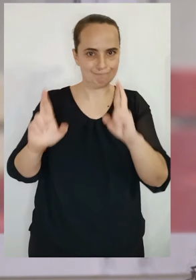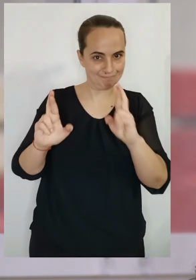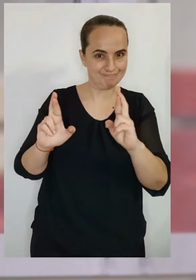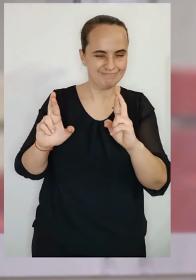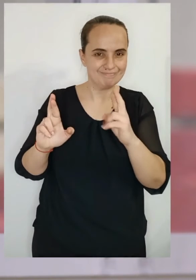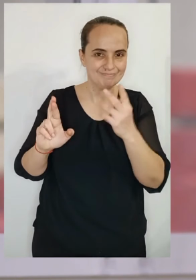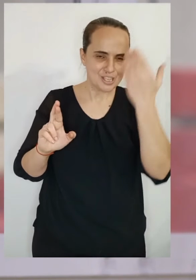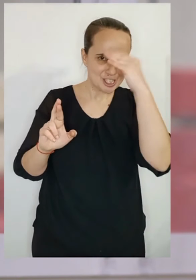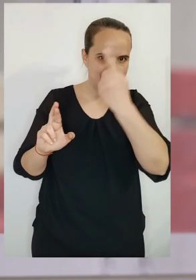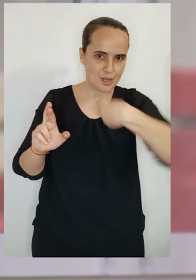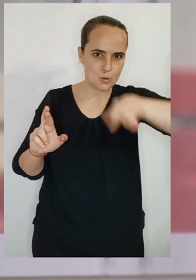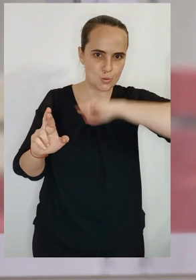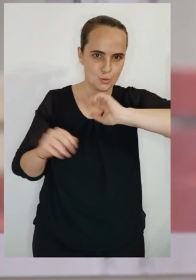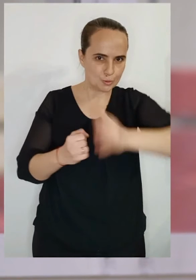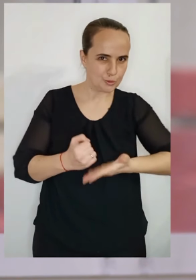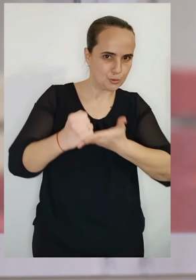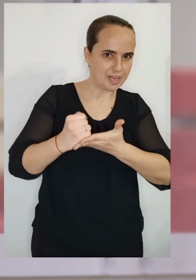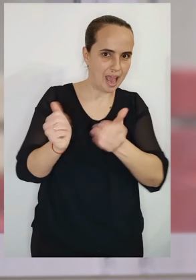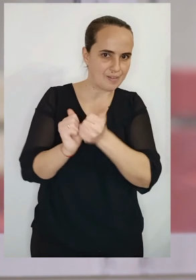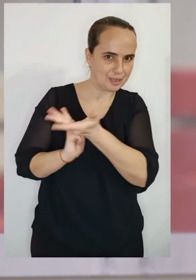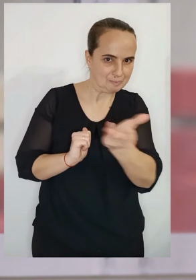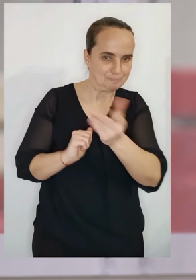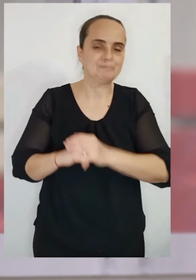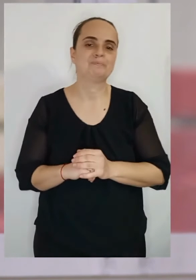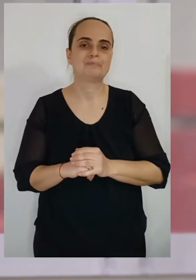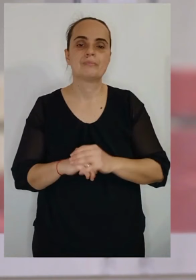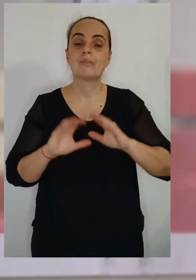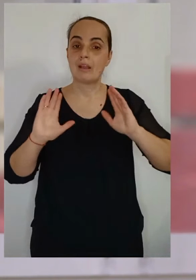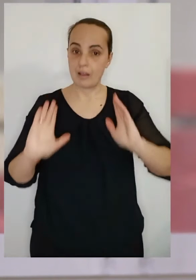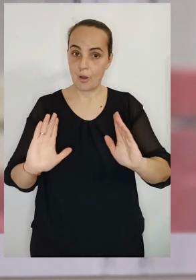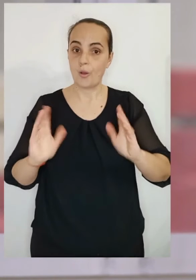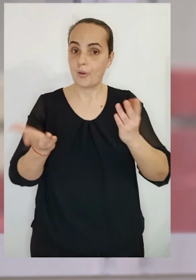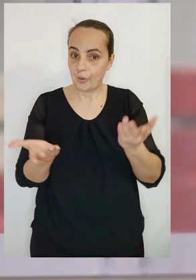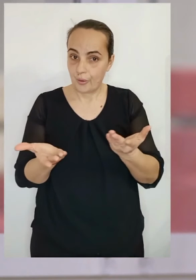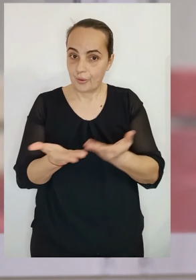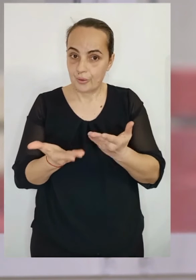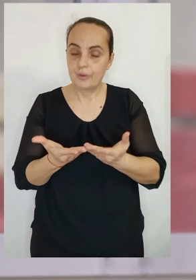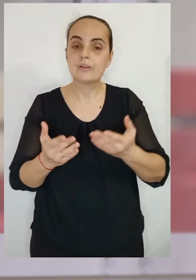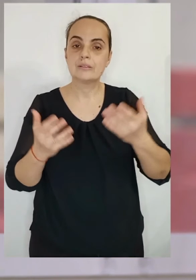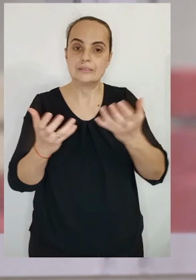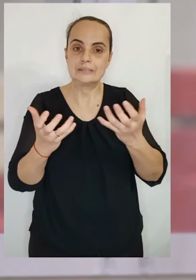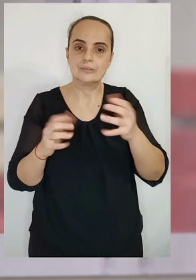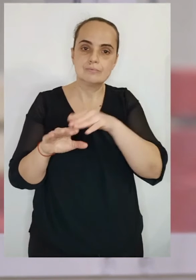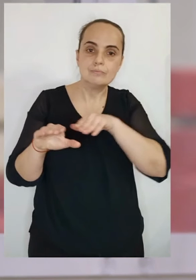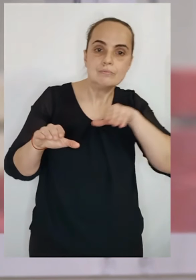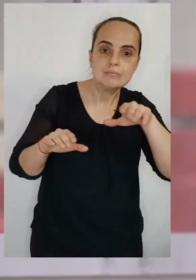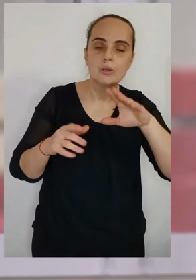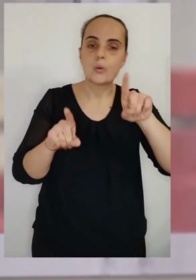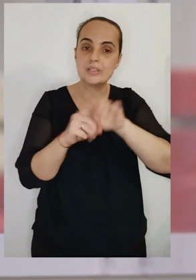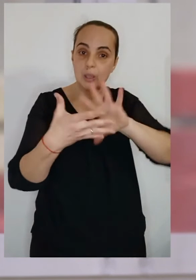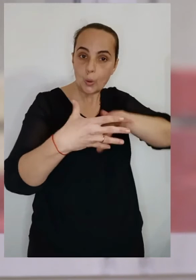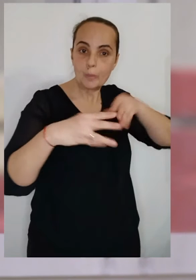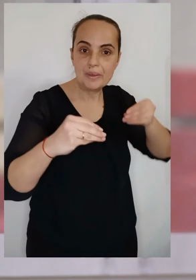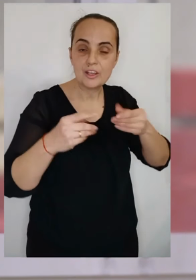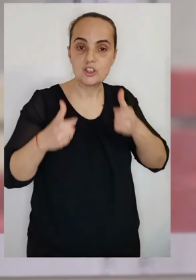elles et elles savent qu'elles ont tout notre soutien, mais aussi voilà, avec peut-être des sports comme le rugby,